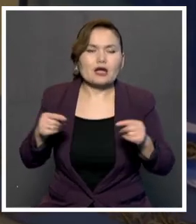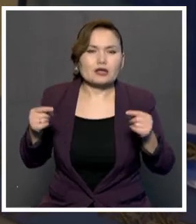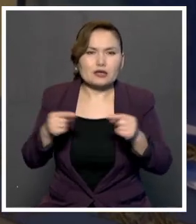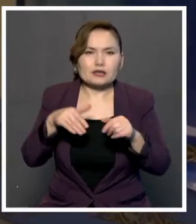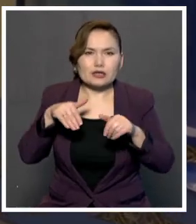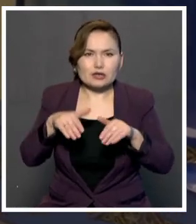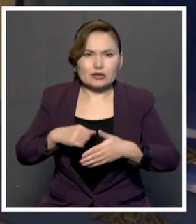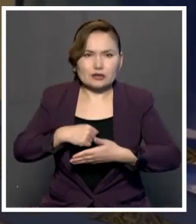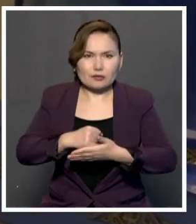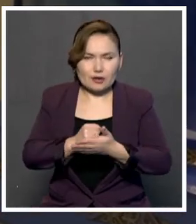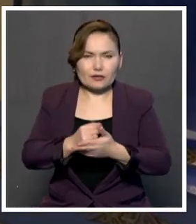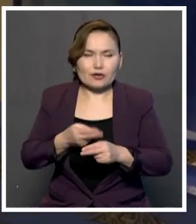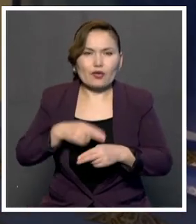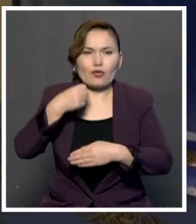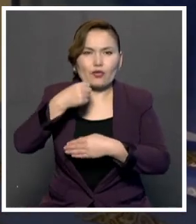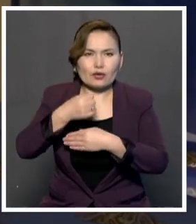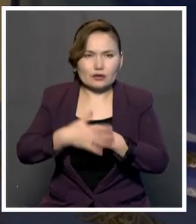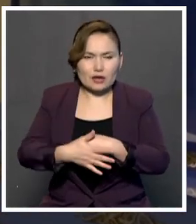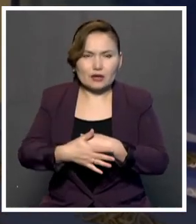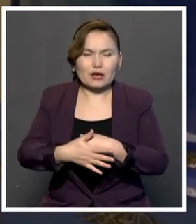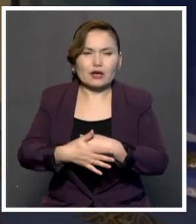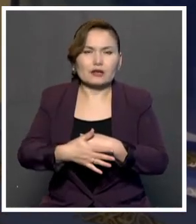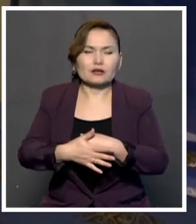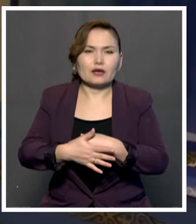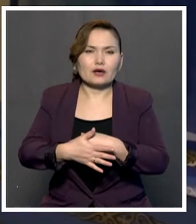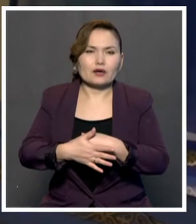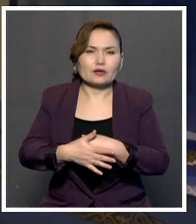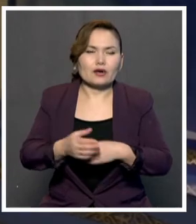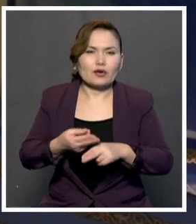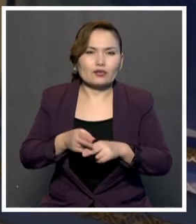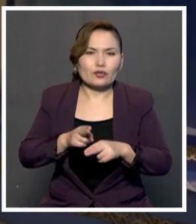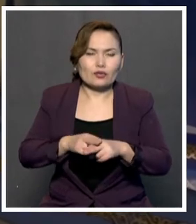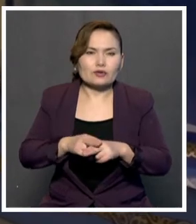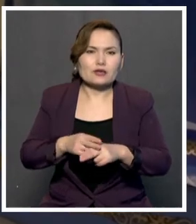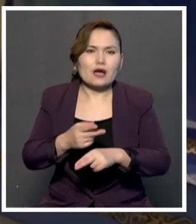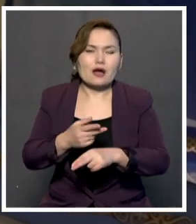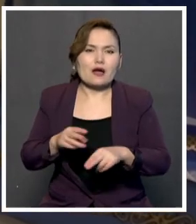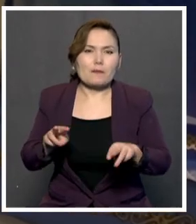келіп, орталықтағы министрлікке беріліп, қарауға беріледі.